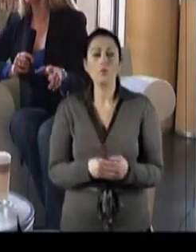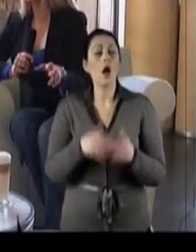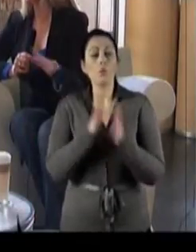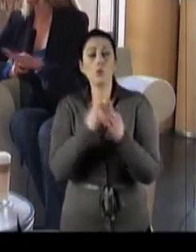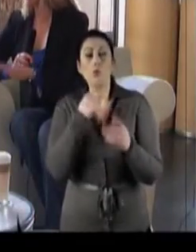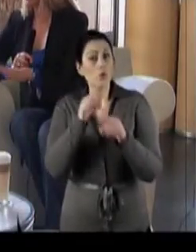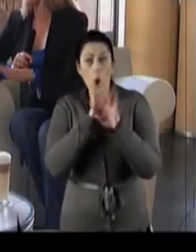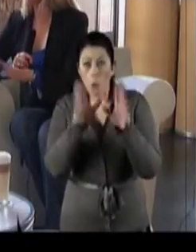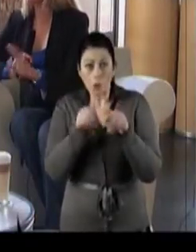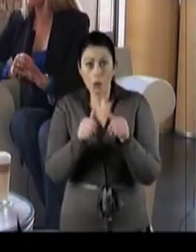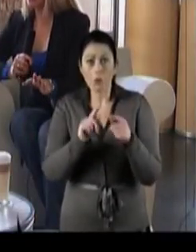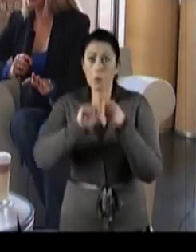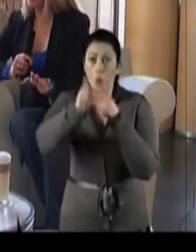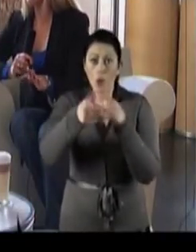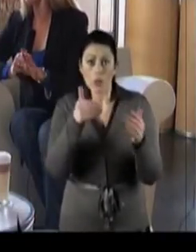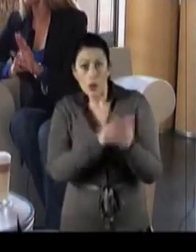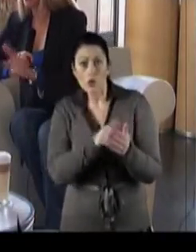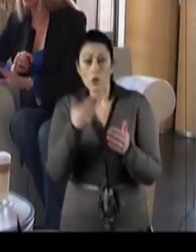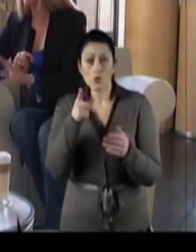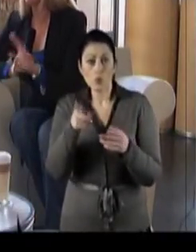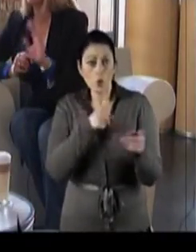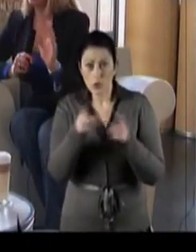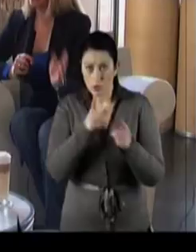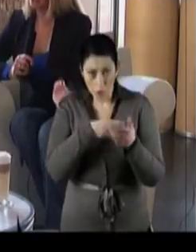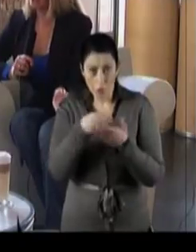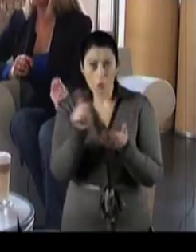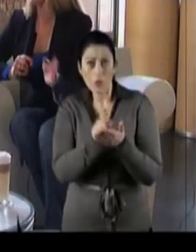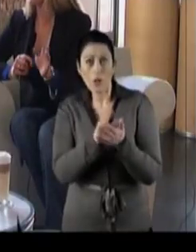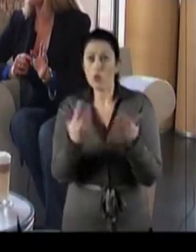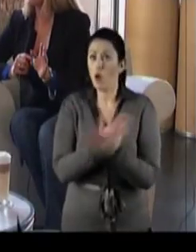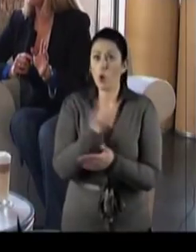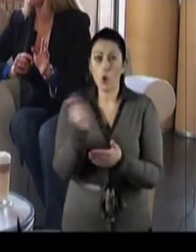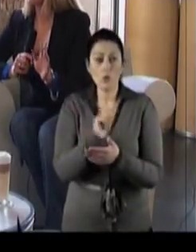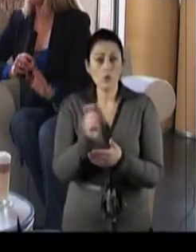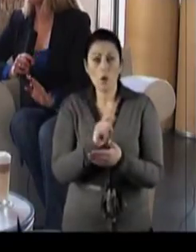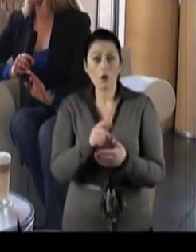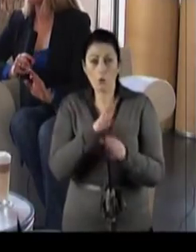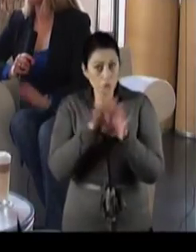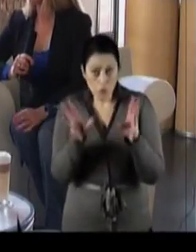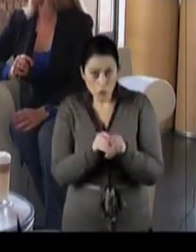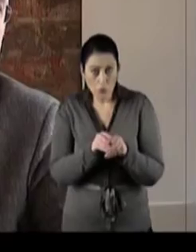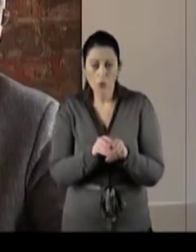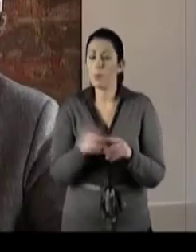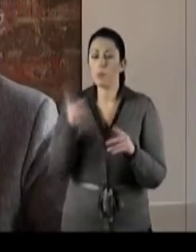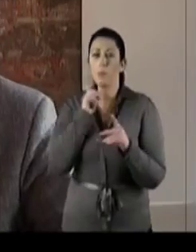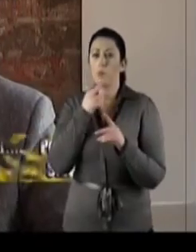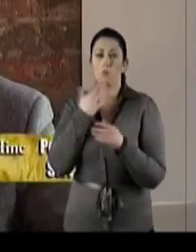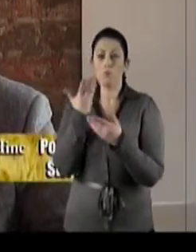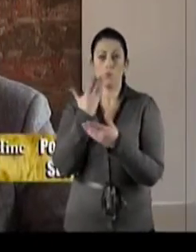powiedzmy Państwu, czy to dotyczy wszystkich zakupów, rzeczy nowych czy rzeczy używanych? Nie, to dotyczy oczywiście